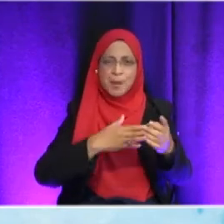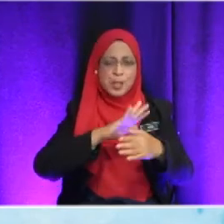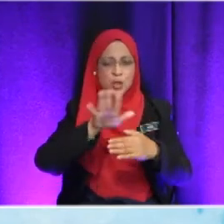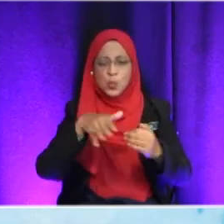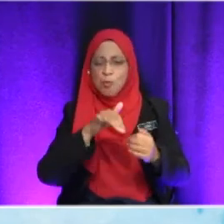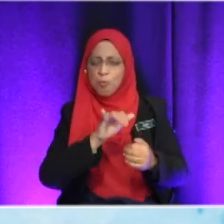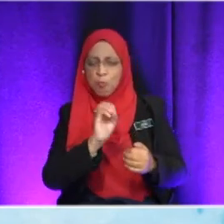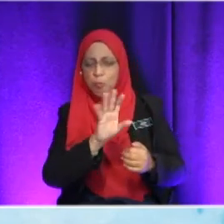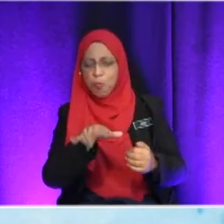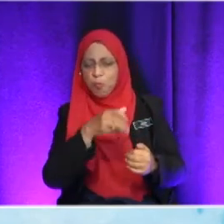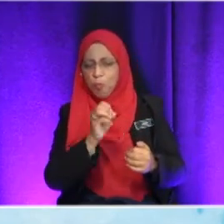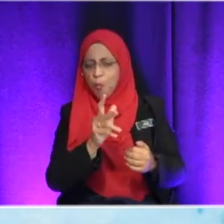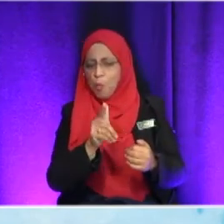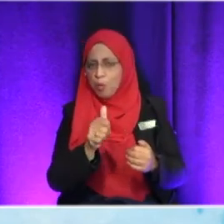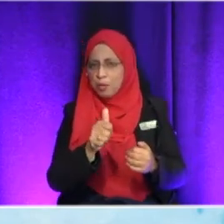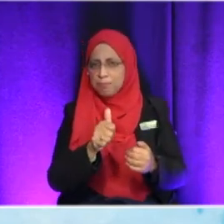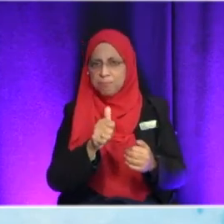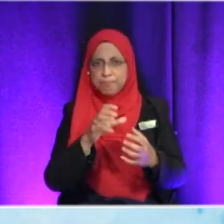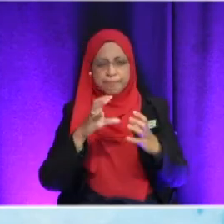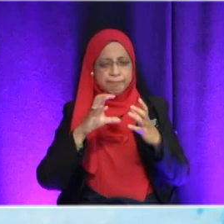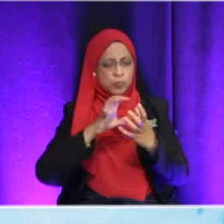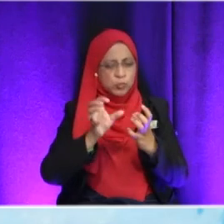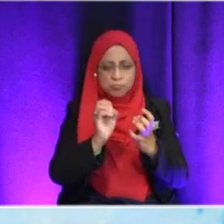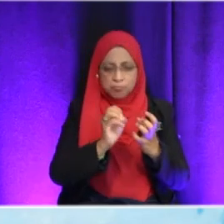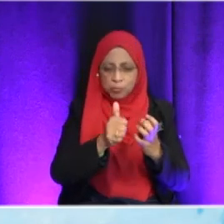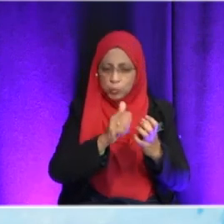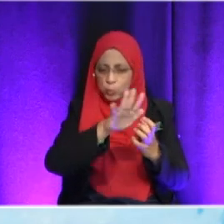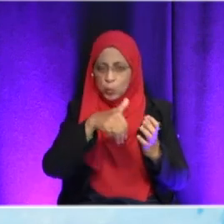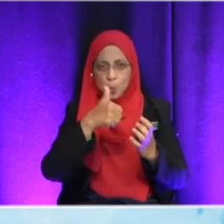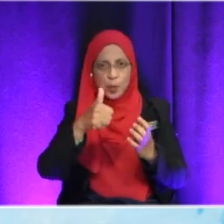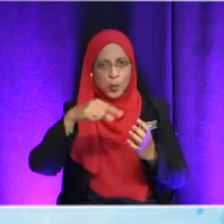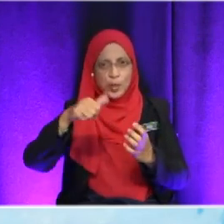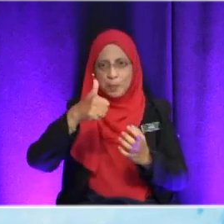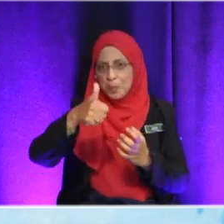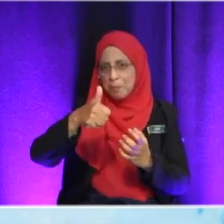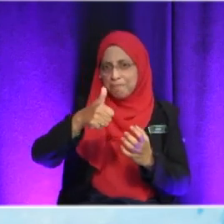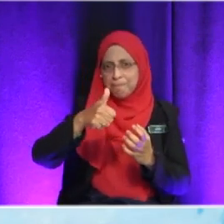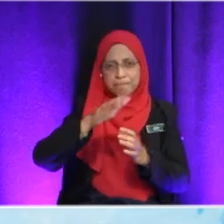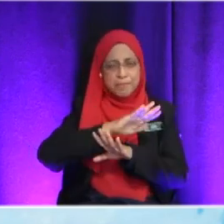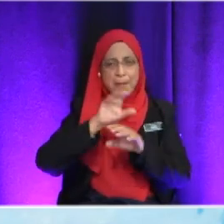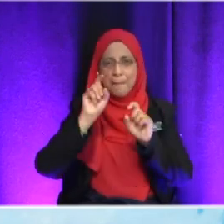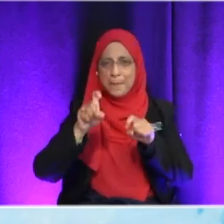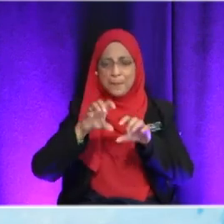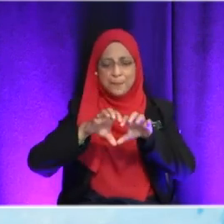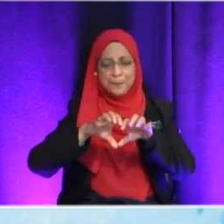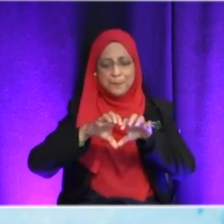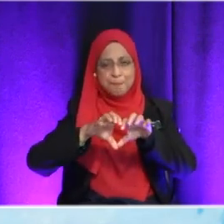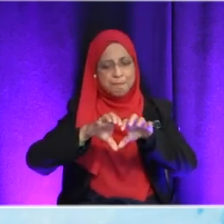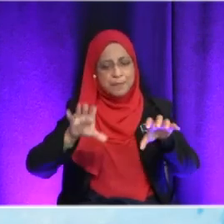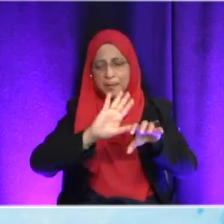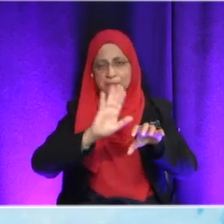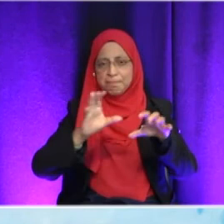di Caca betul jawabannya matang deh quality yang baik nih Nah semua penjelasan asabat tuh betul